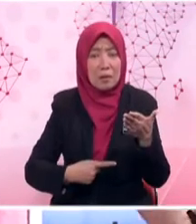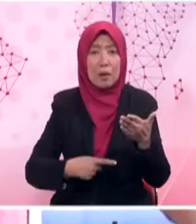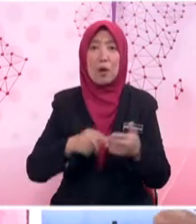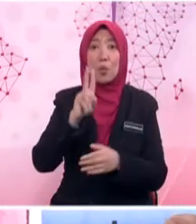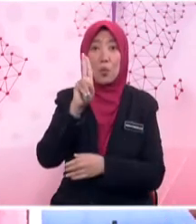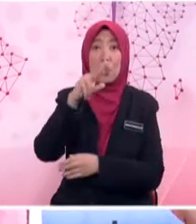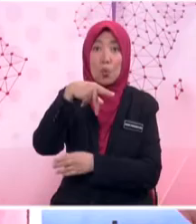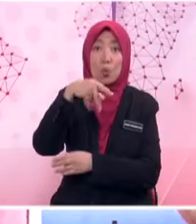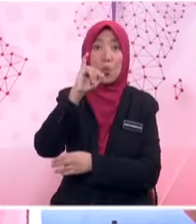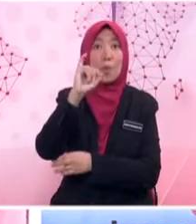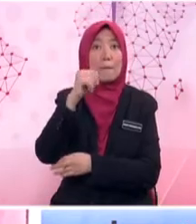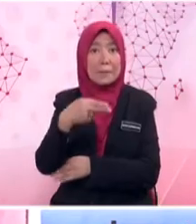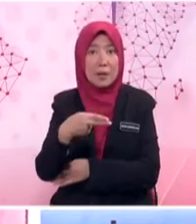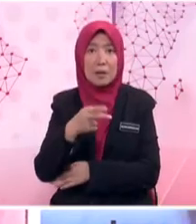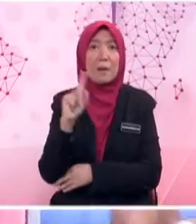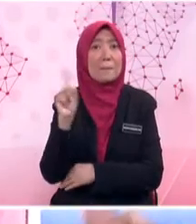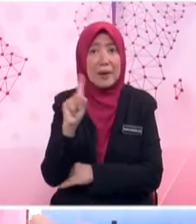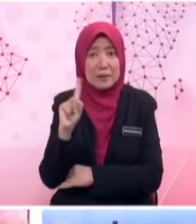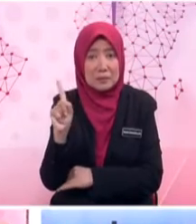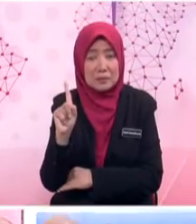Upil. Tarik upil tu di mana?